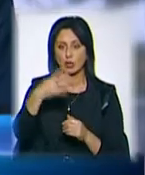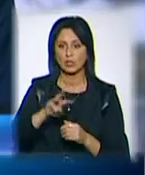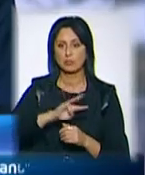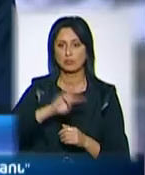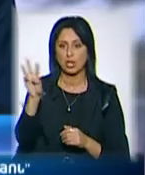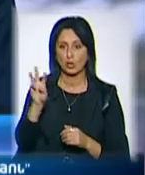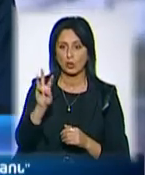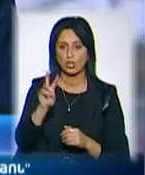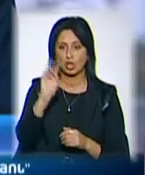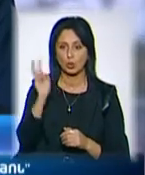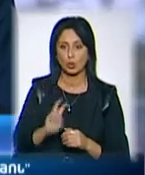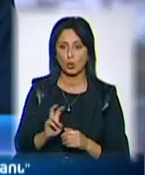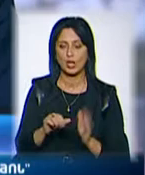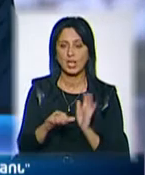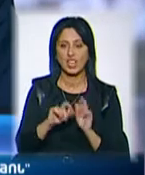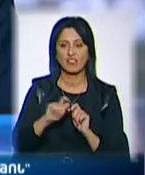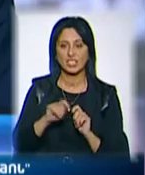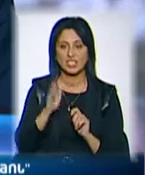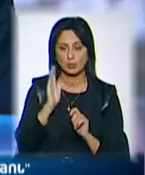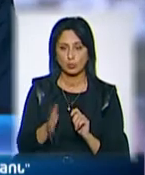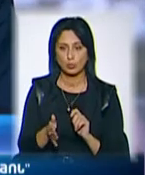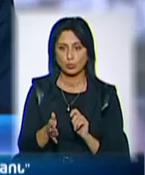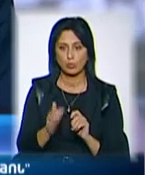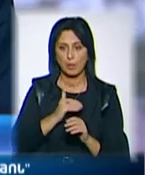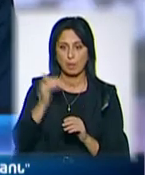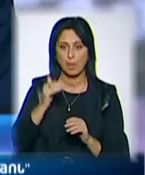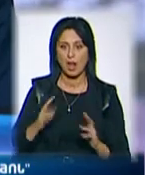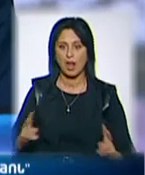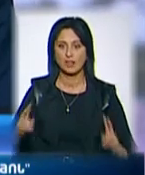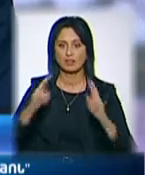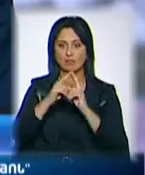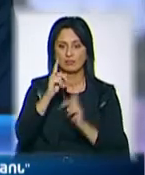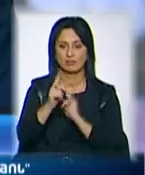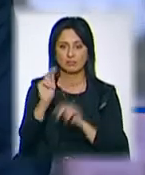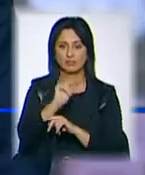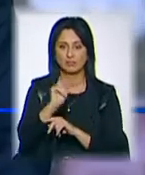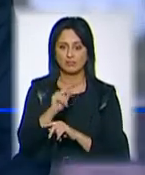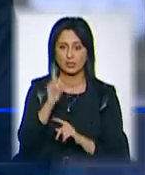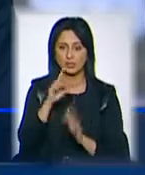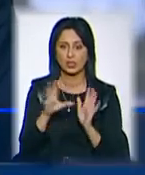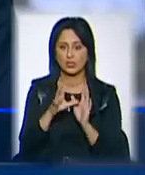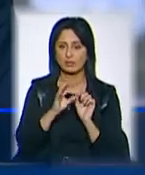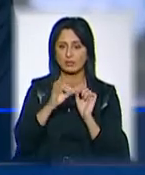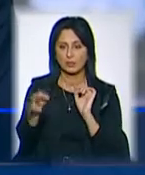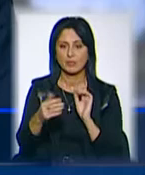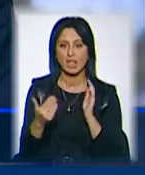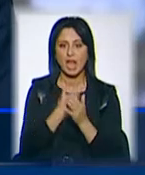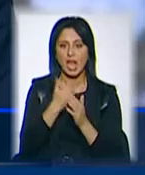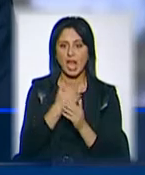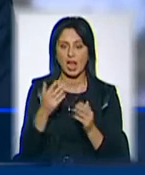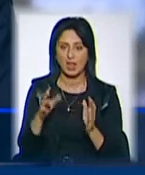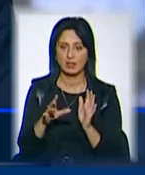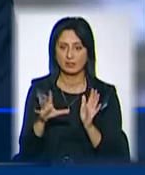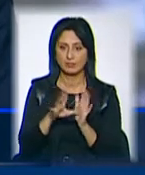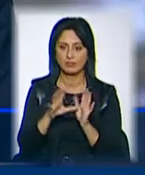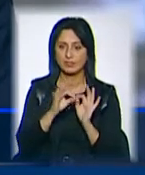მილიონი დოლარის ინვესტიციას გეგმავთ მაღალი ძაბვის ინფრასტრუქტურაში. ეს თანხა ძირითადად მოხმარდება ახალი ქვესადგურების